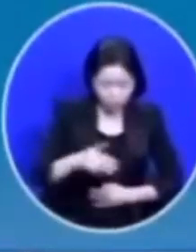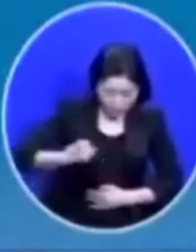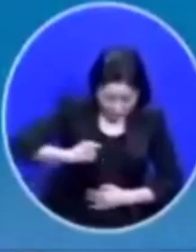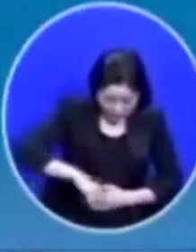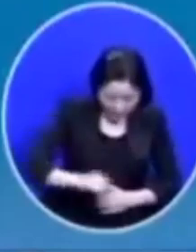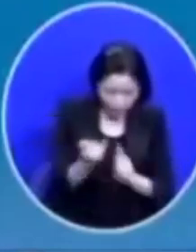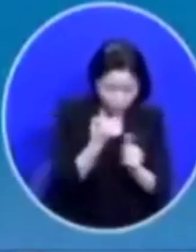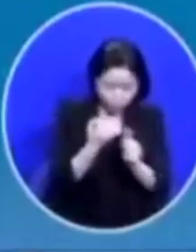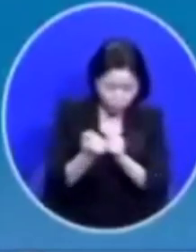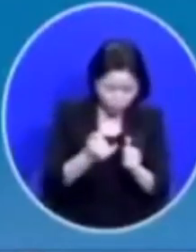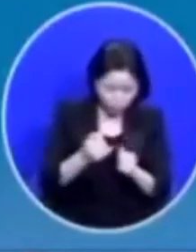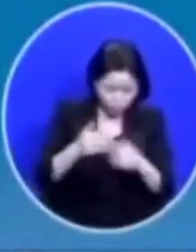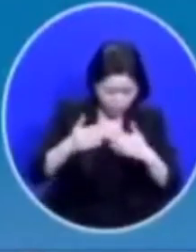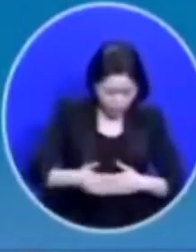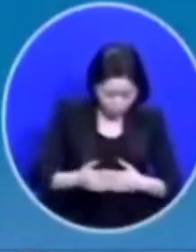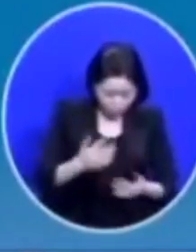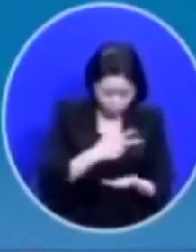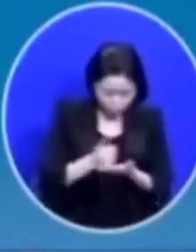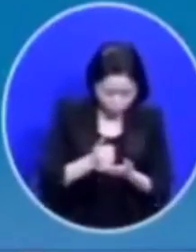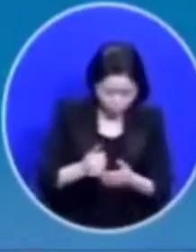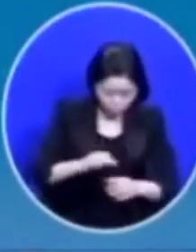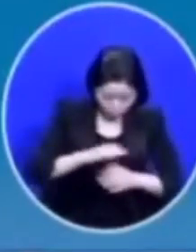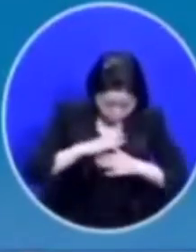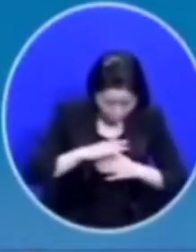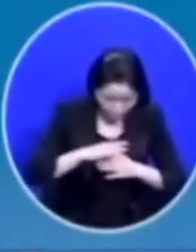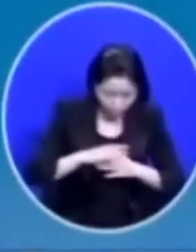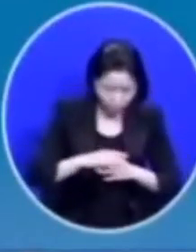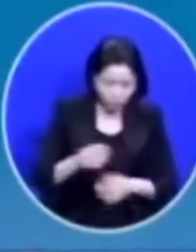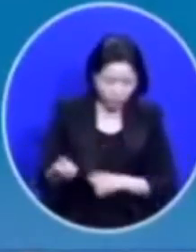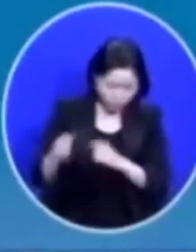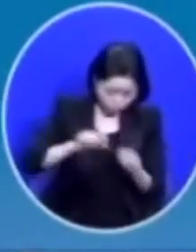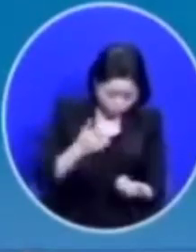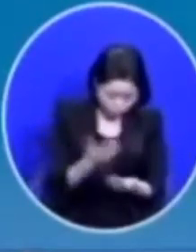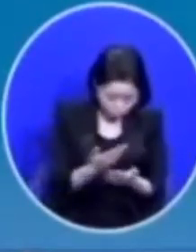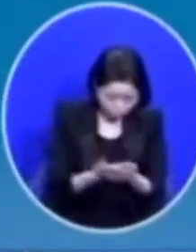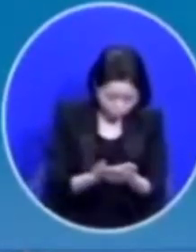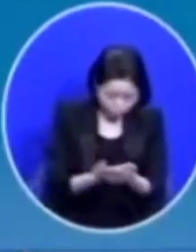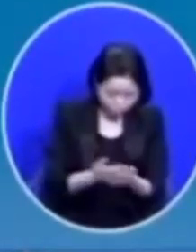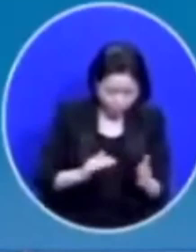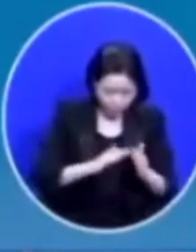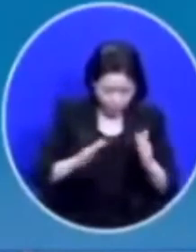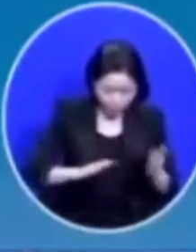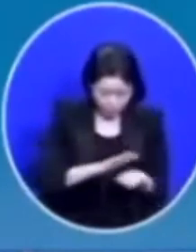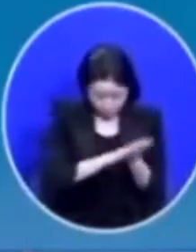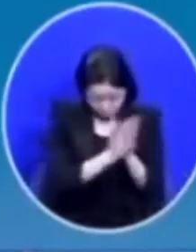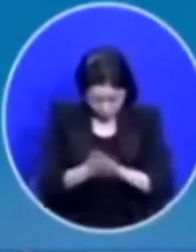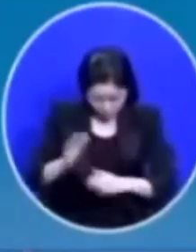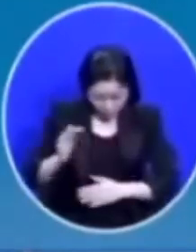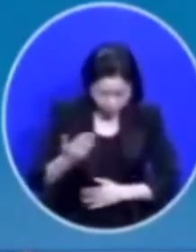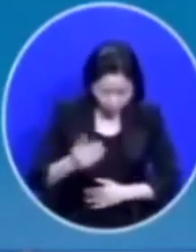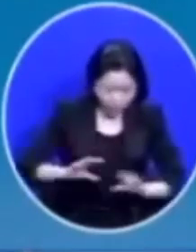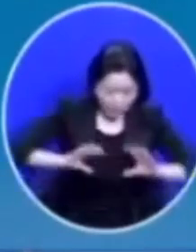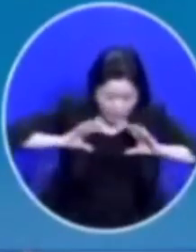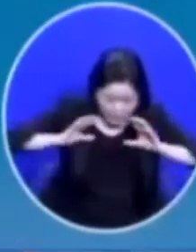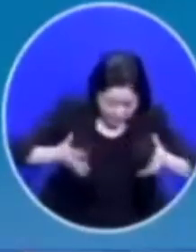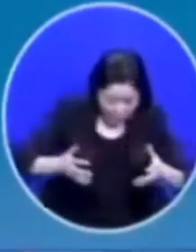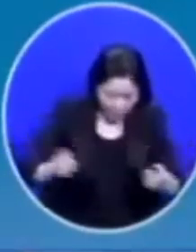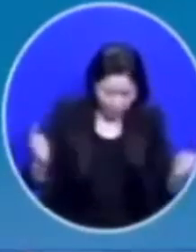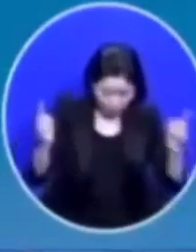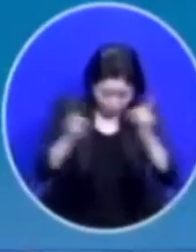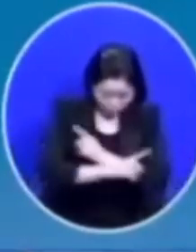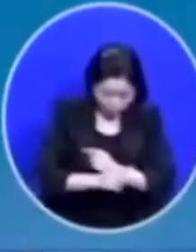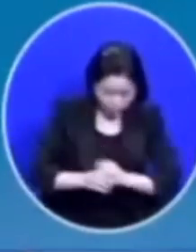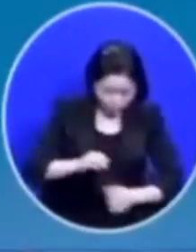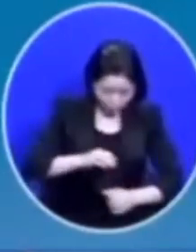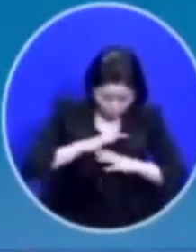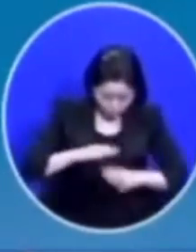사이에도 주님의 놀라운 은혜를 부어 주셨습니다 가정이 변화되고 그리고 세상이 바꿔 지는 놀라운